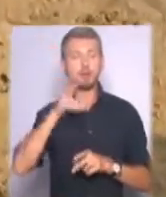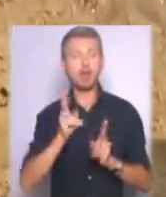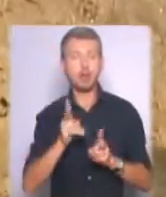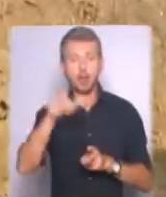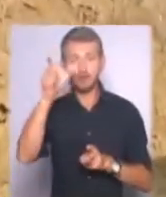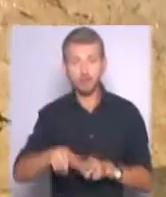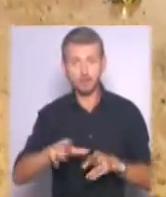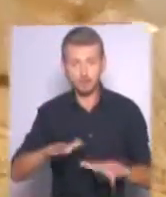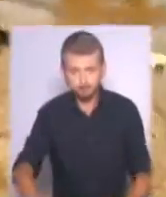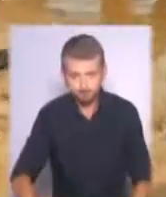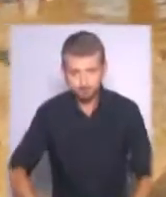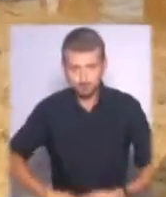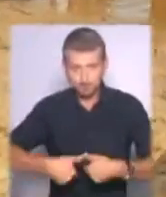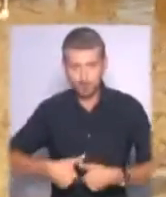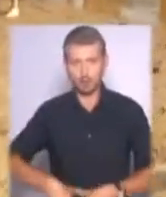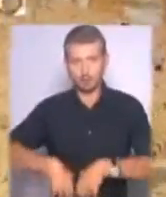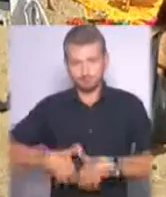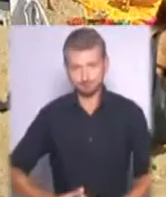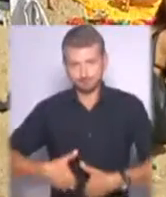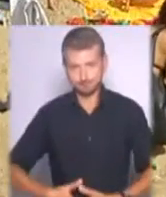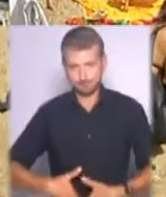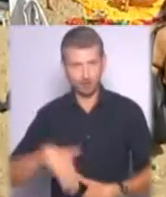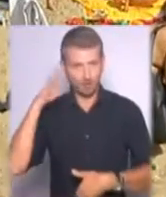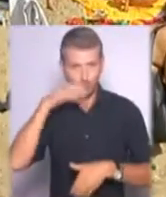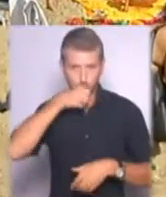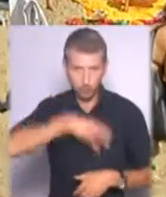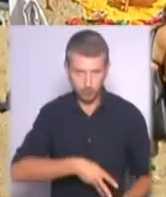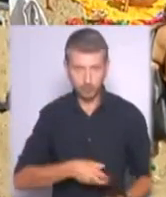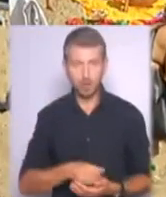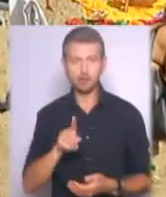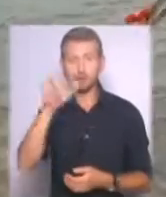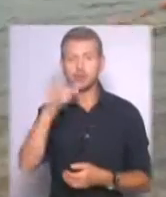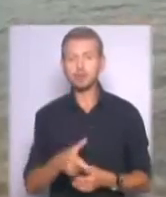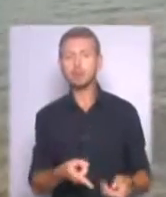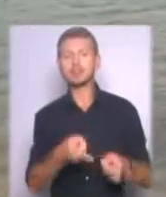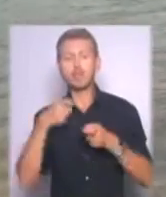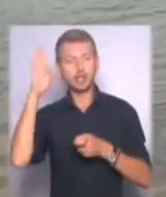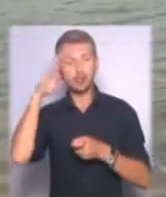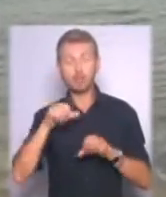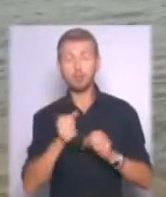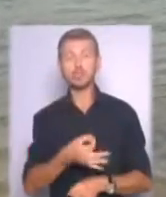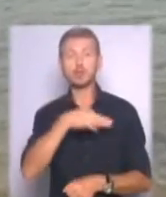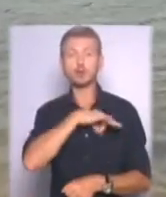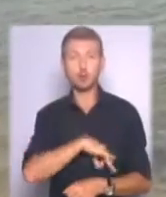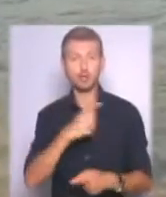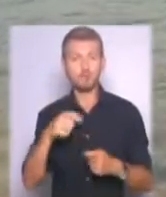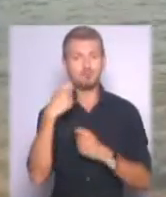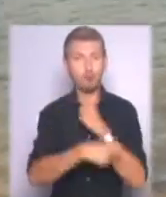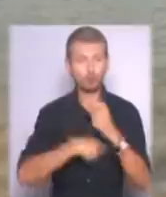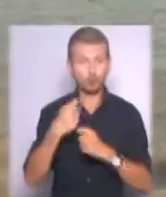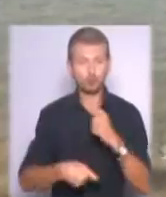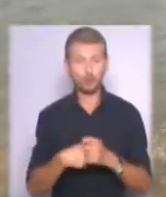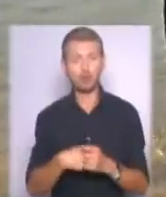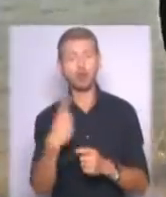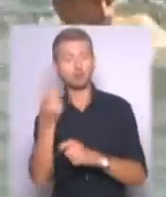через колено просто вода вытряхивается. Щоб дістати людину з води, можна використовувати і мотузку. Один кінець потрібно